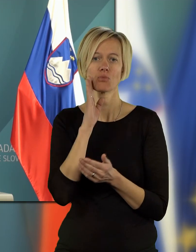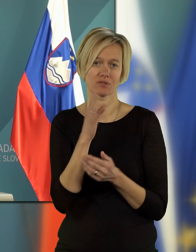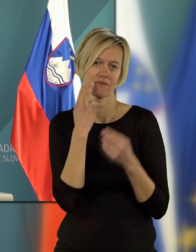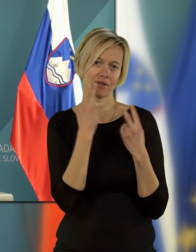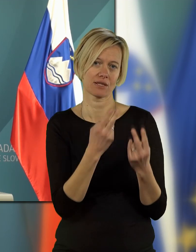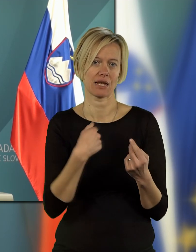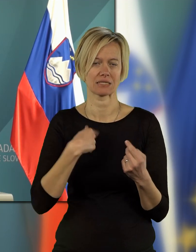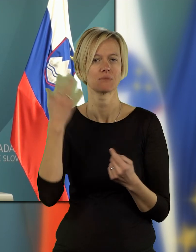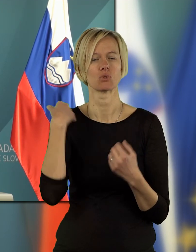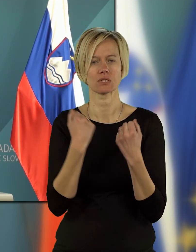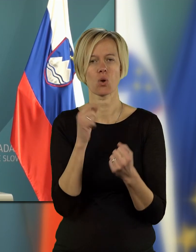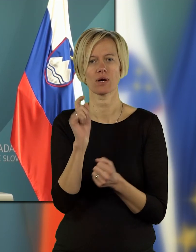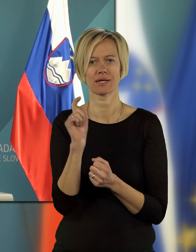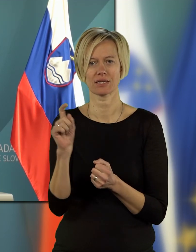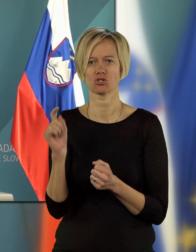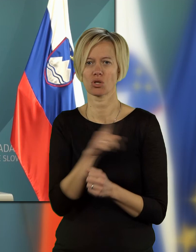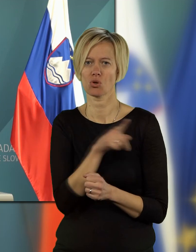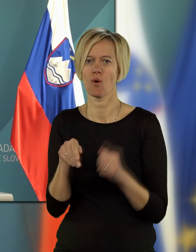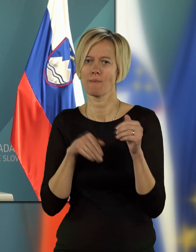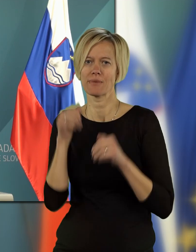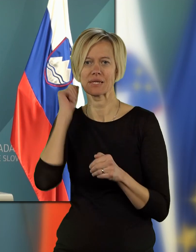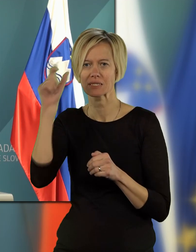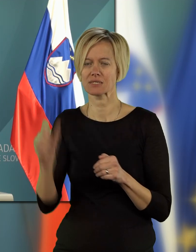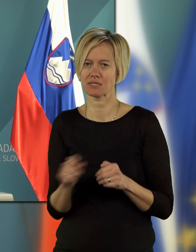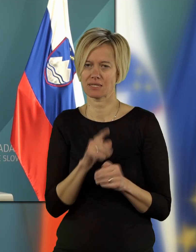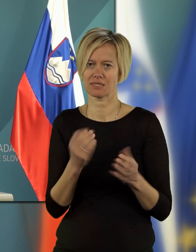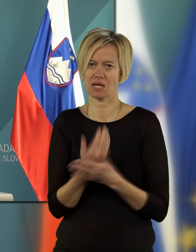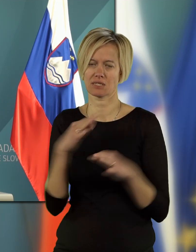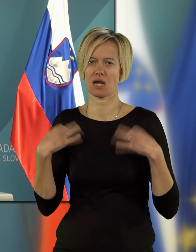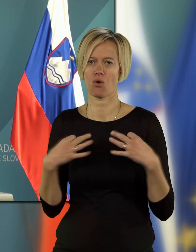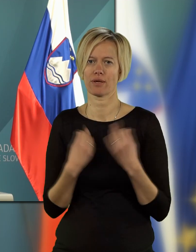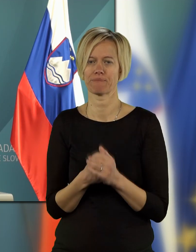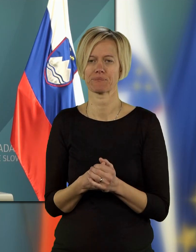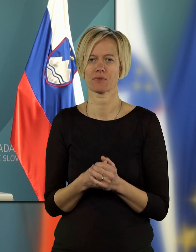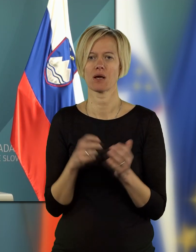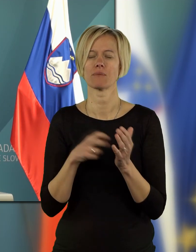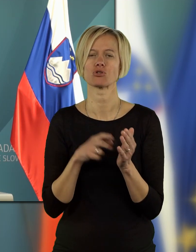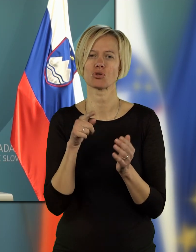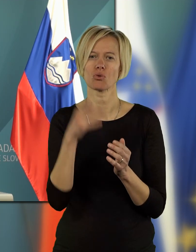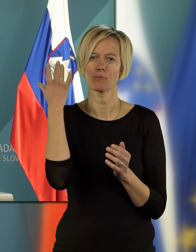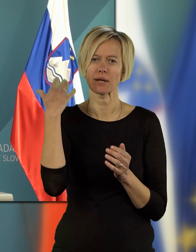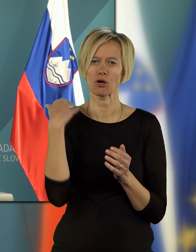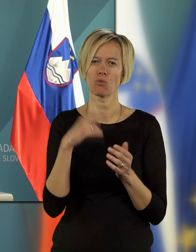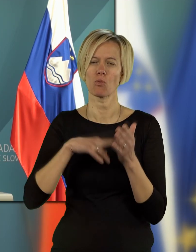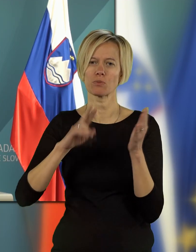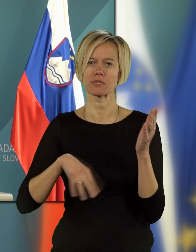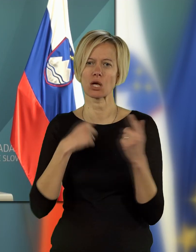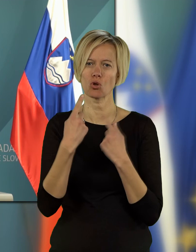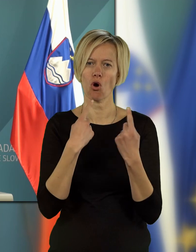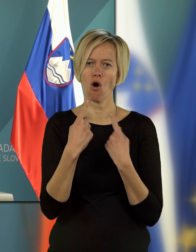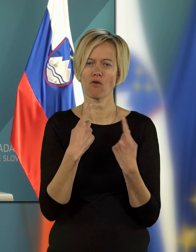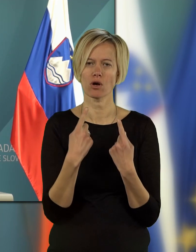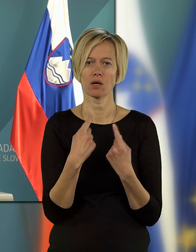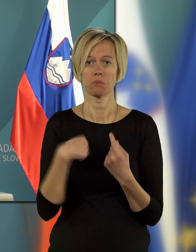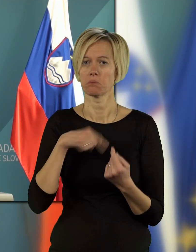časa, boste lahko videli, da sem bil zelo kritičen do ministrice za zdravje. Pa še to, mi takrat, ko je bil